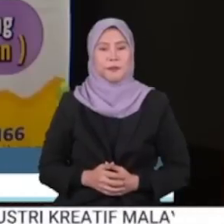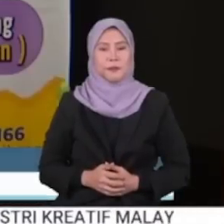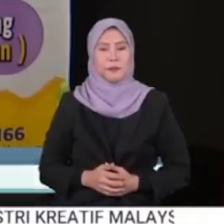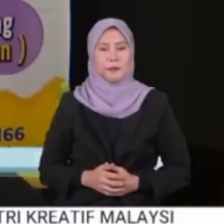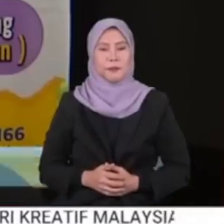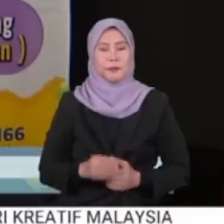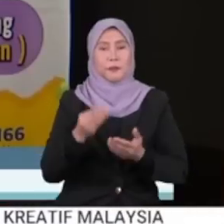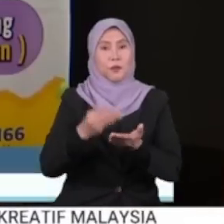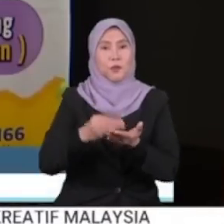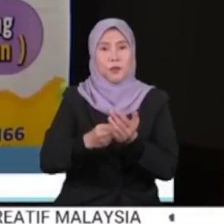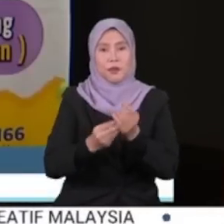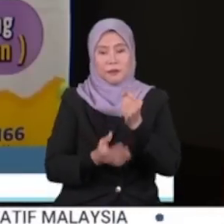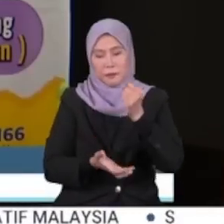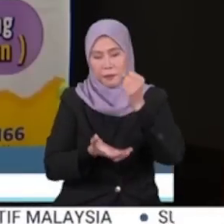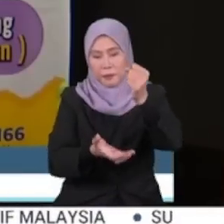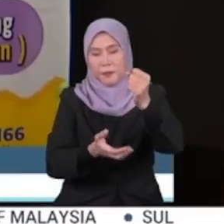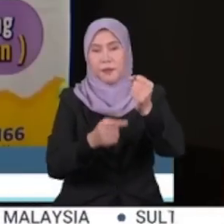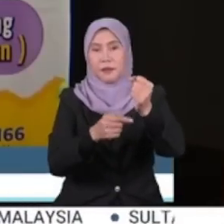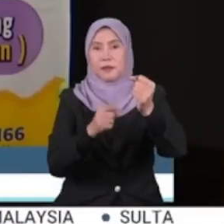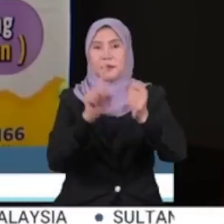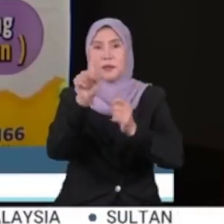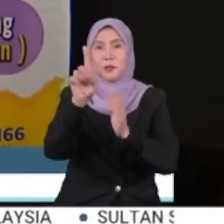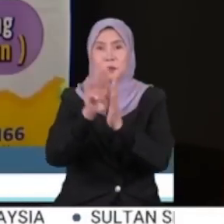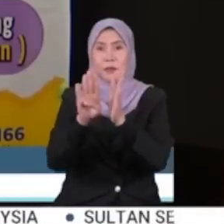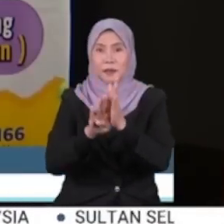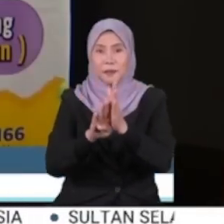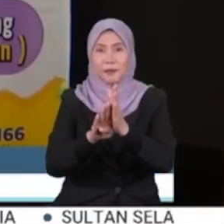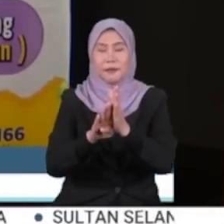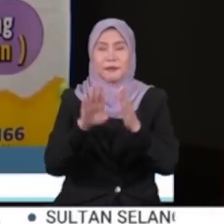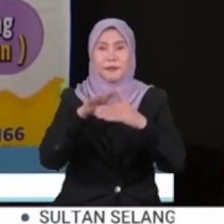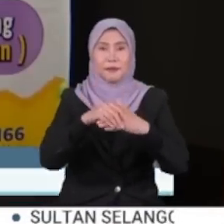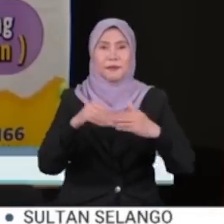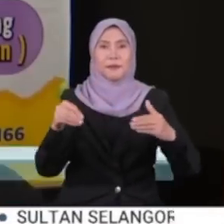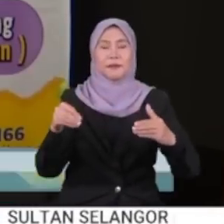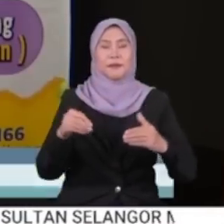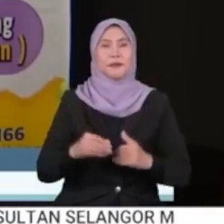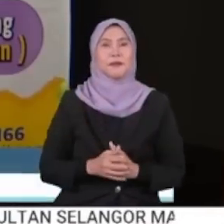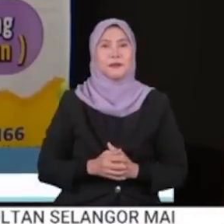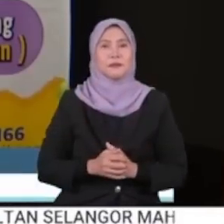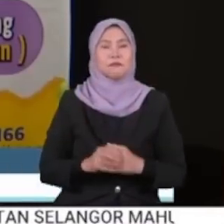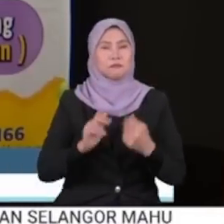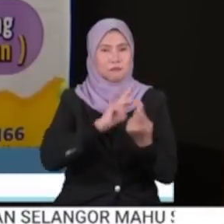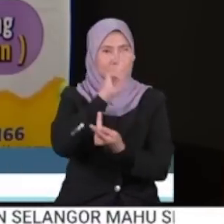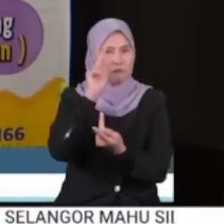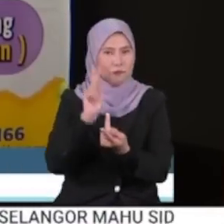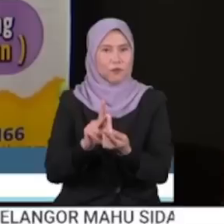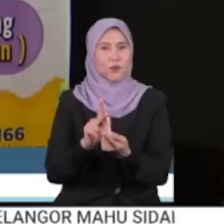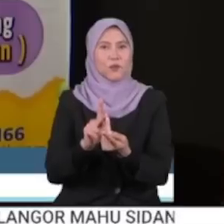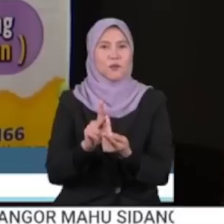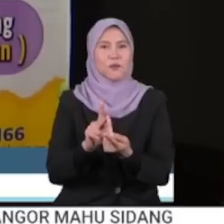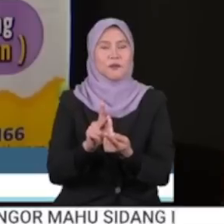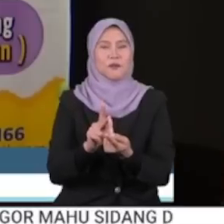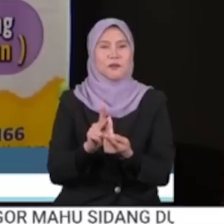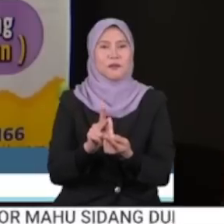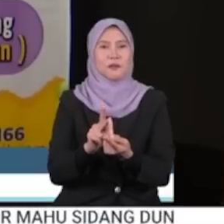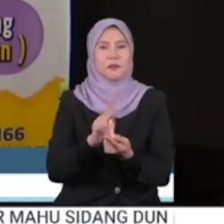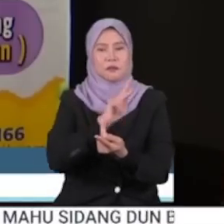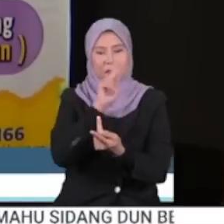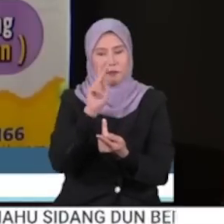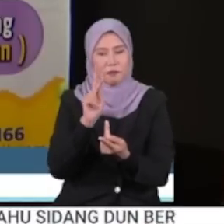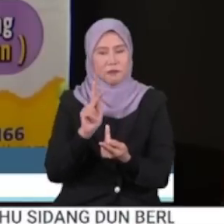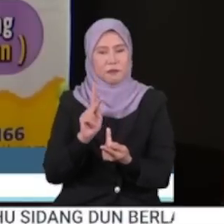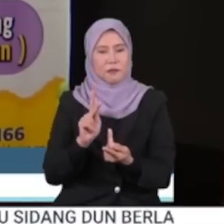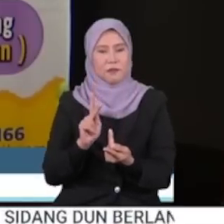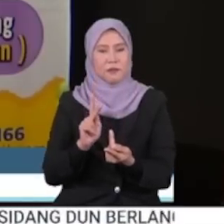Peruntukan RM1 bilion ini saya rasa pada pandangan saya ialah amat sesuai sekali